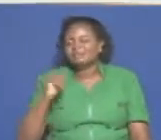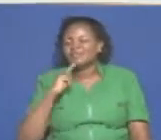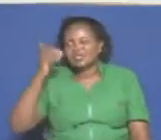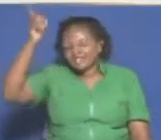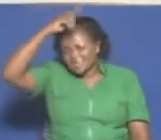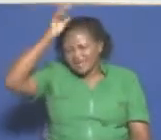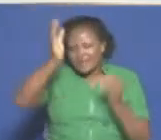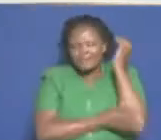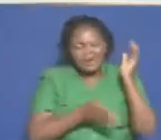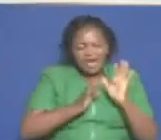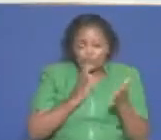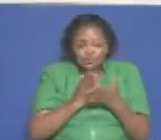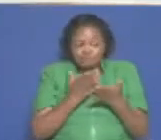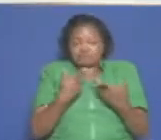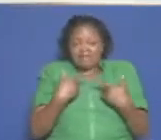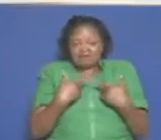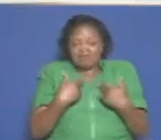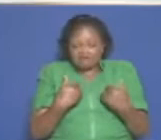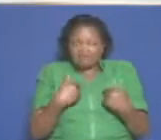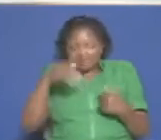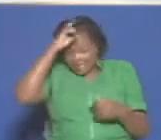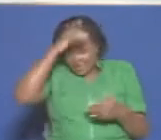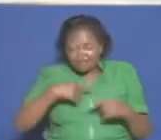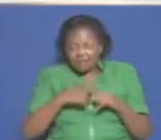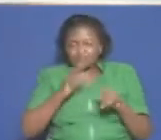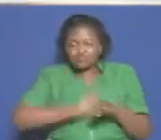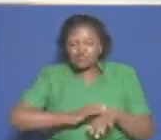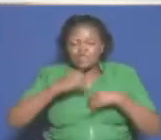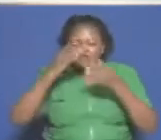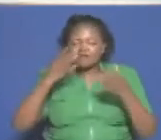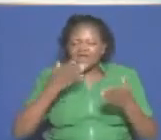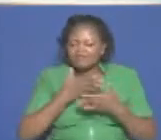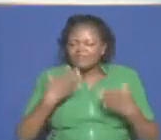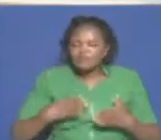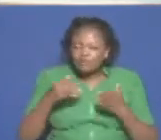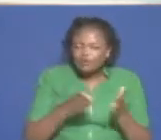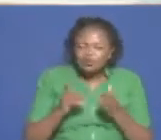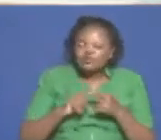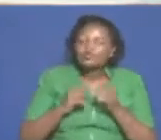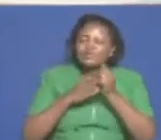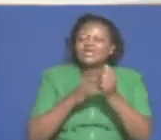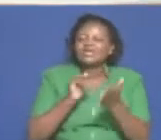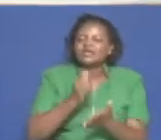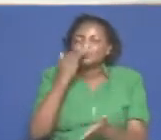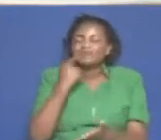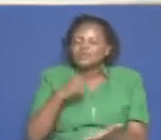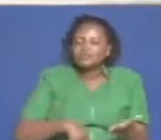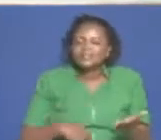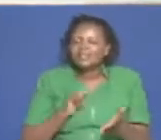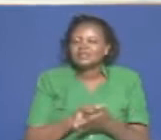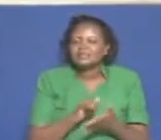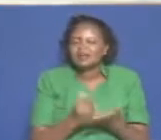ingawa wengine wetu tuko nazo, lakini tupewe kila mtu fursa ya ufani ya uongozi. Ndio sababu nimesema tuweke kitengo